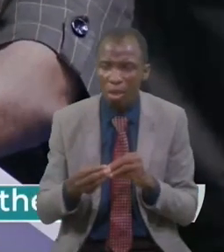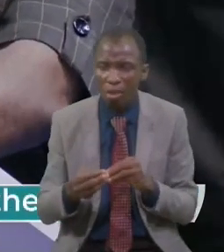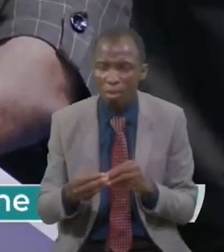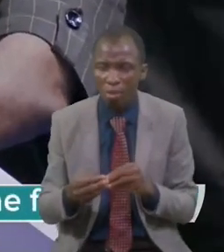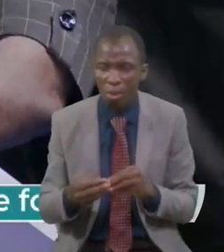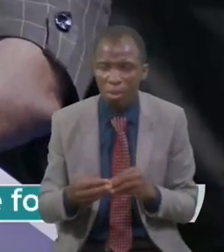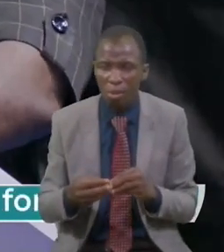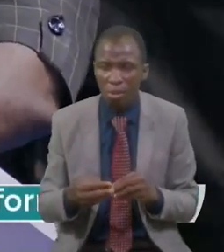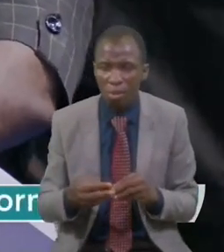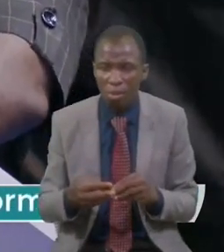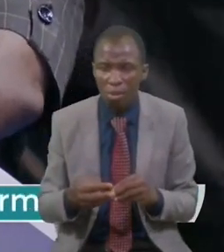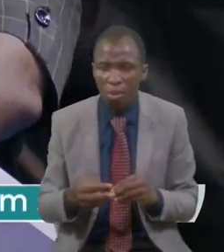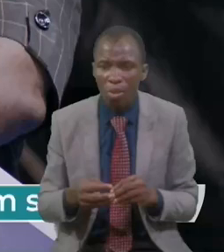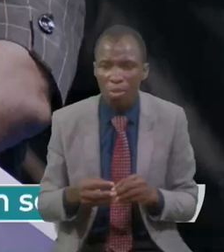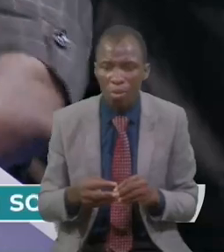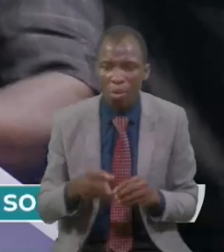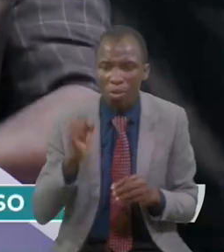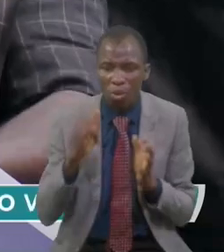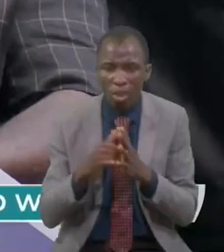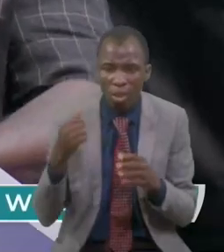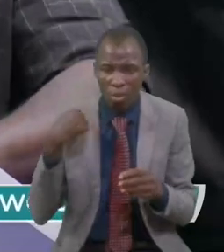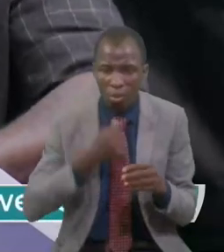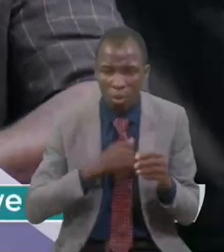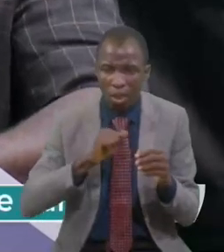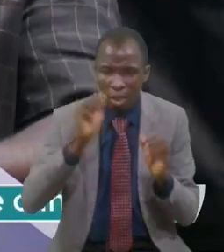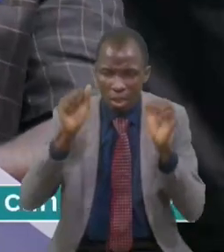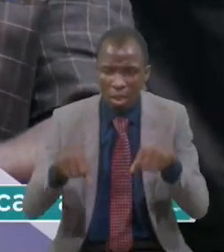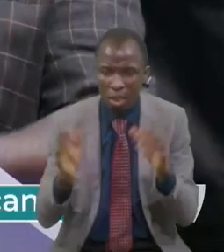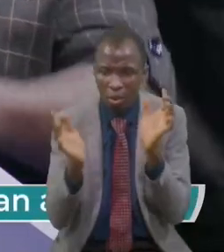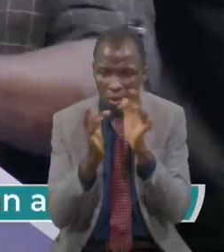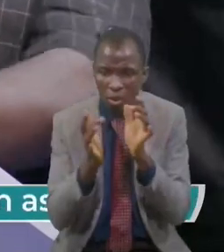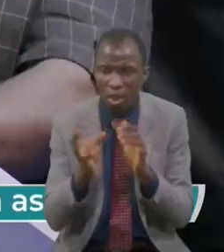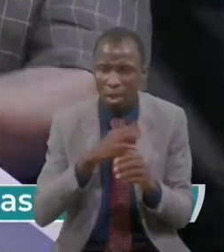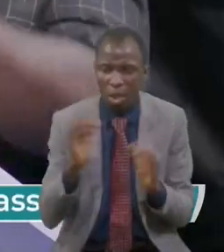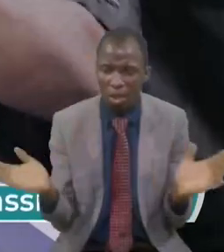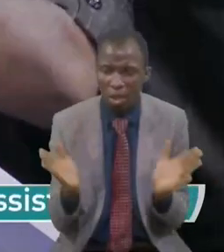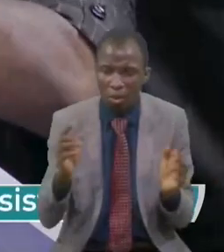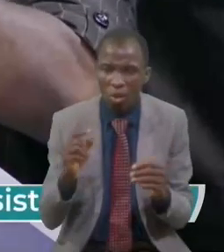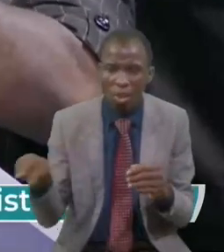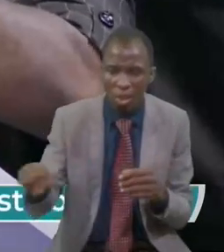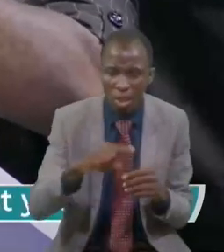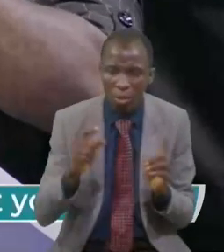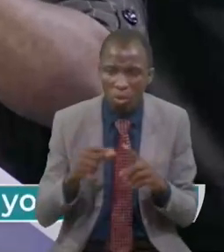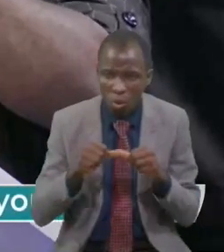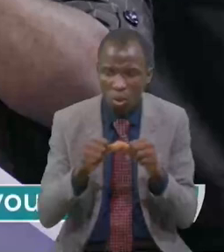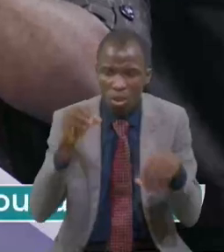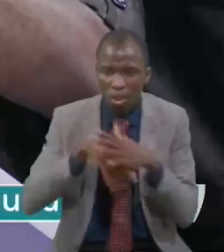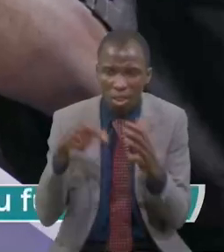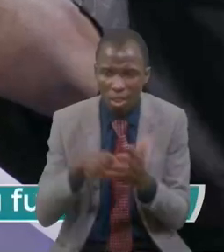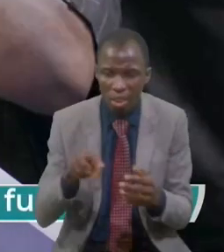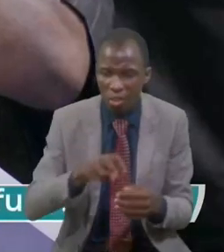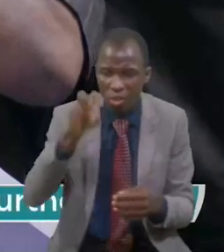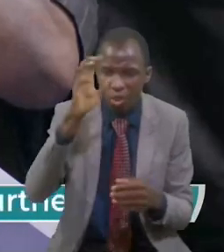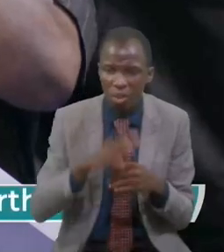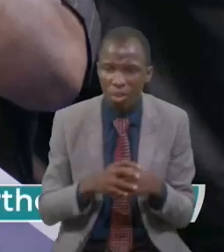connectez-vous au ciel et parlez au Seigneur afin de pouvoir quitter